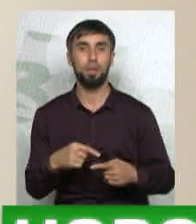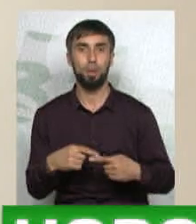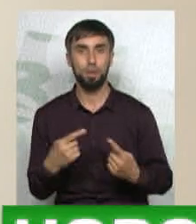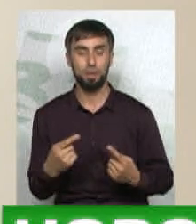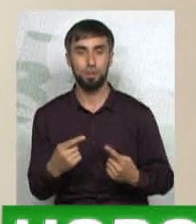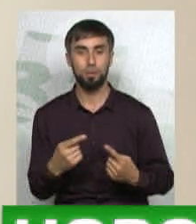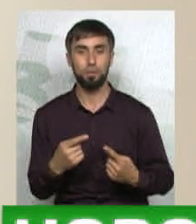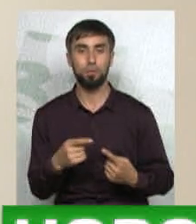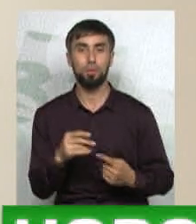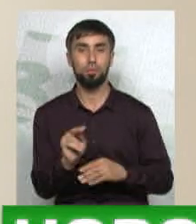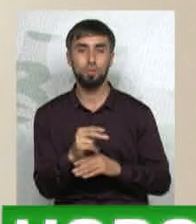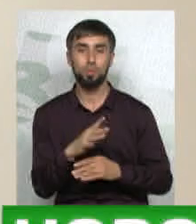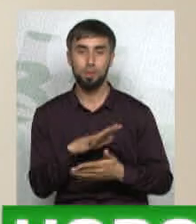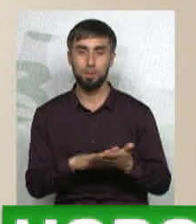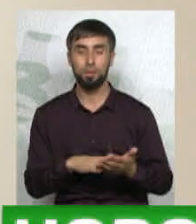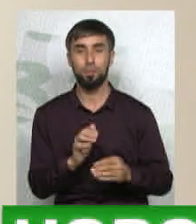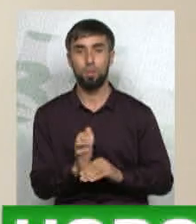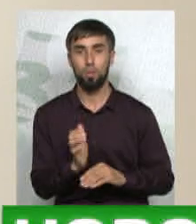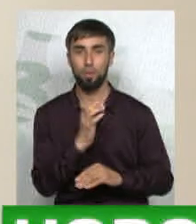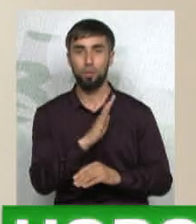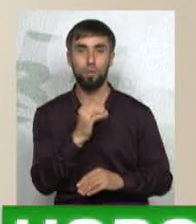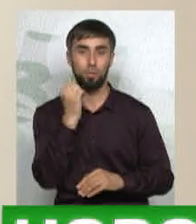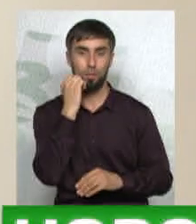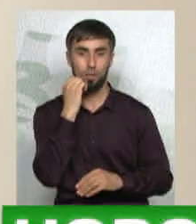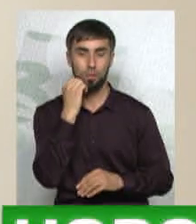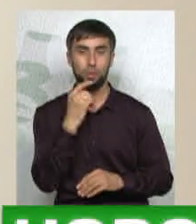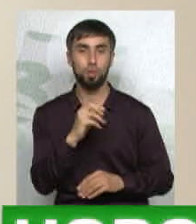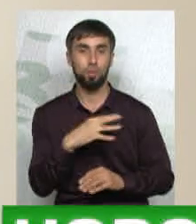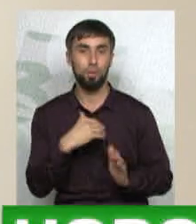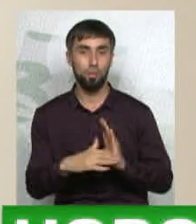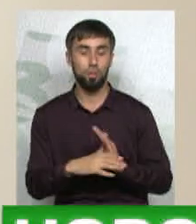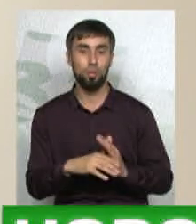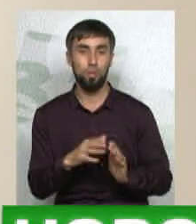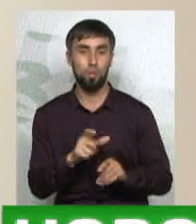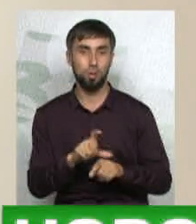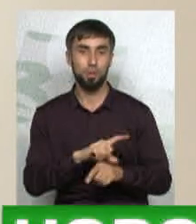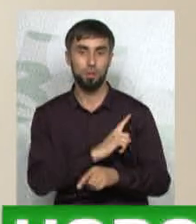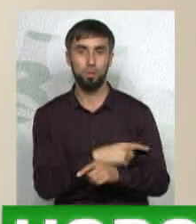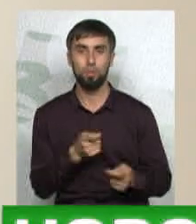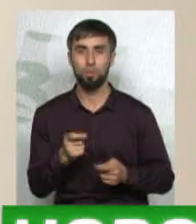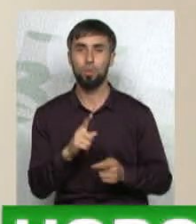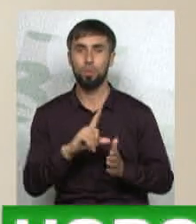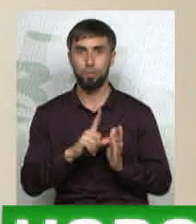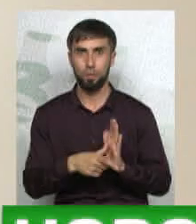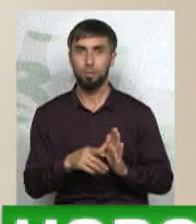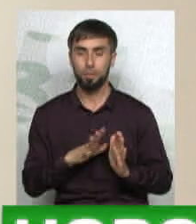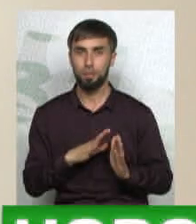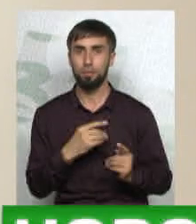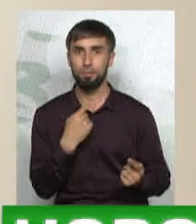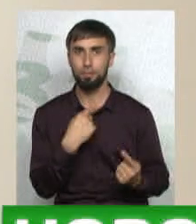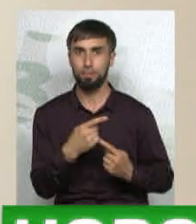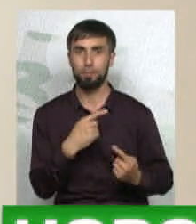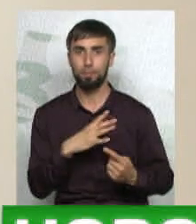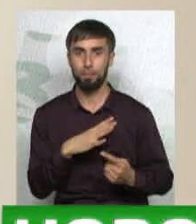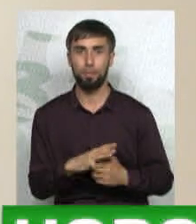реабилитации переводим в учреждение федерального уровня, в чем нам помогло очень сильно руководство. Я знаю, что очень долго велись